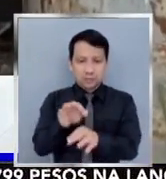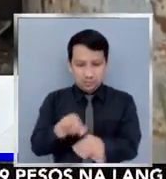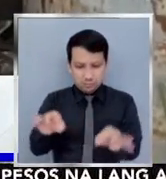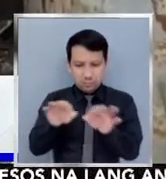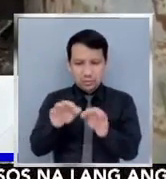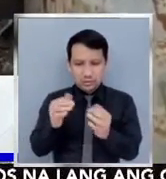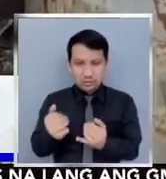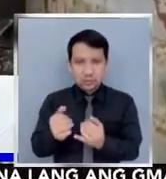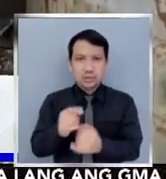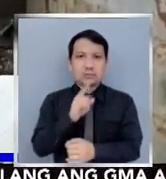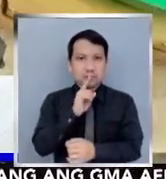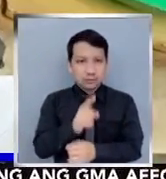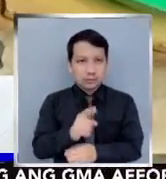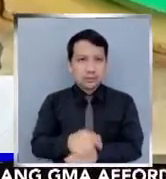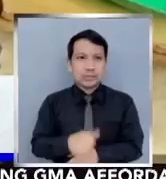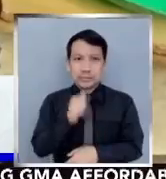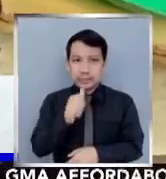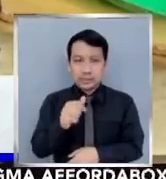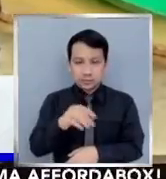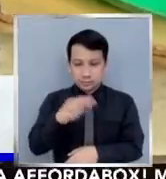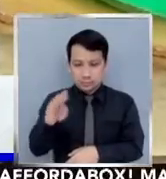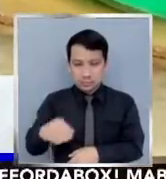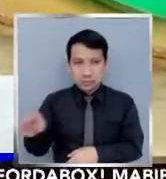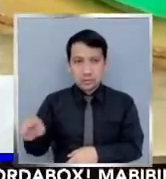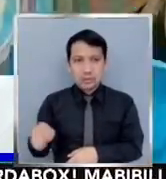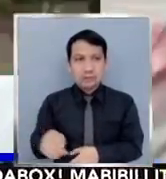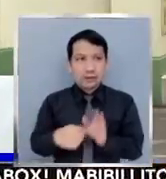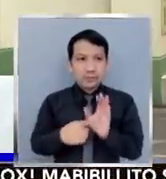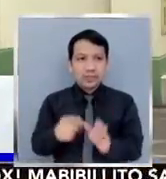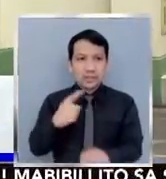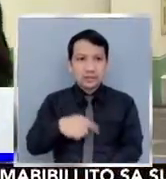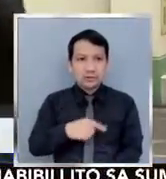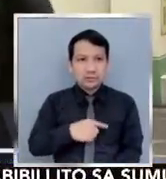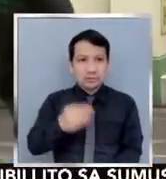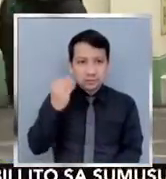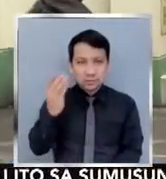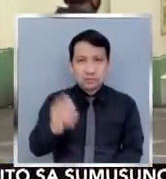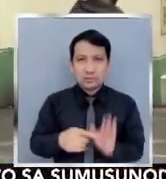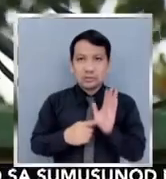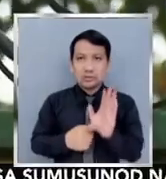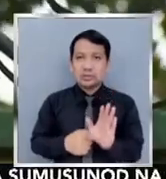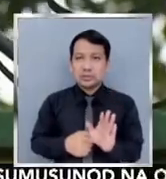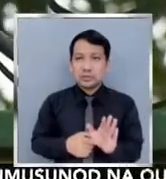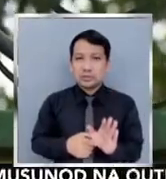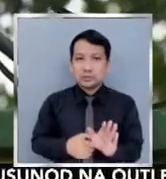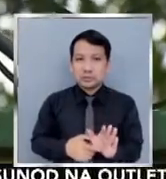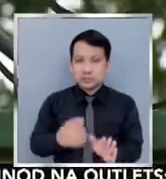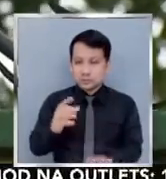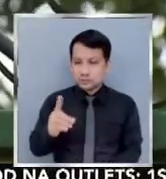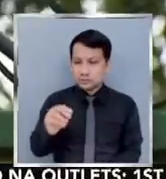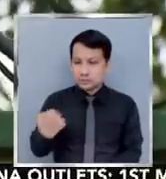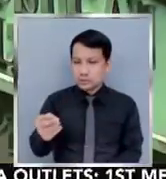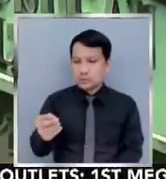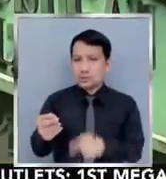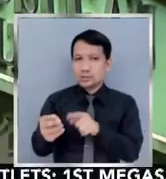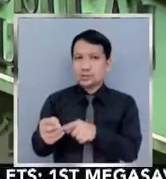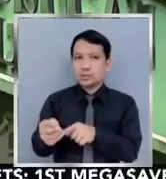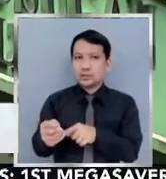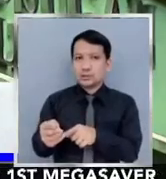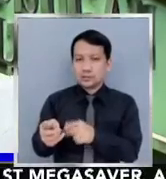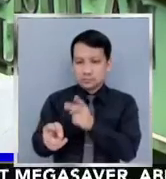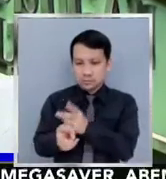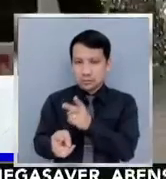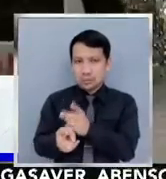lang sa Bohol kung saan sila nakatira, dumarami ang dengue. Ayon sa Department of Health o DOH, ang naitalang dengue cases